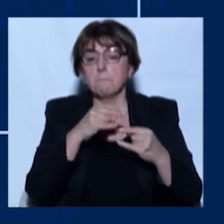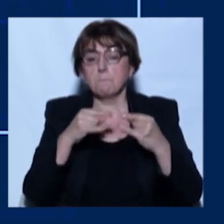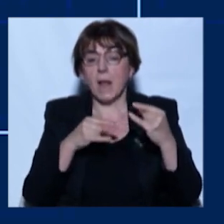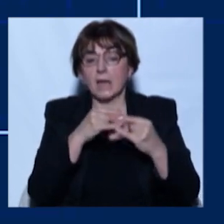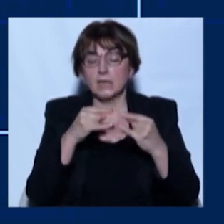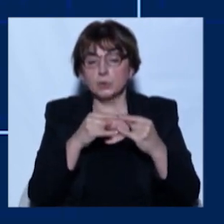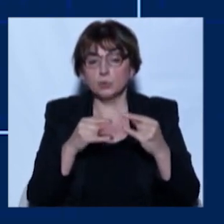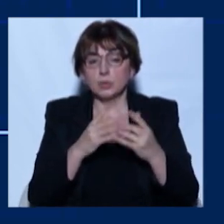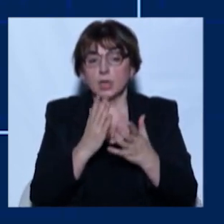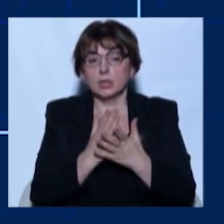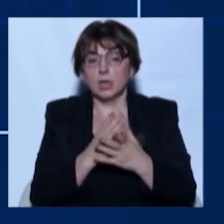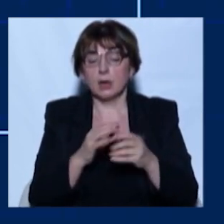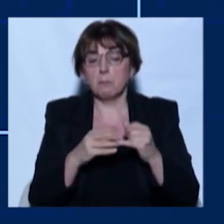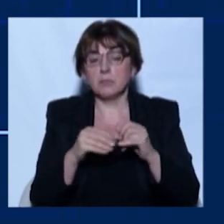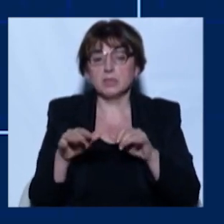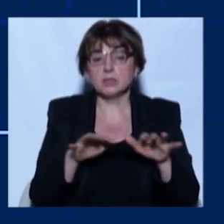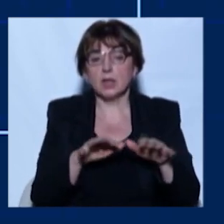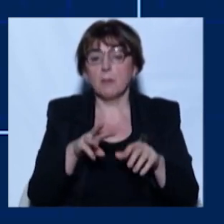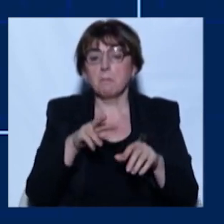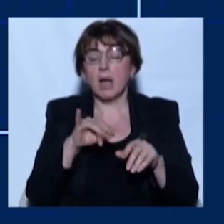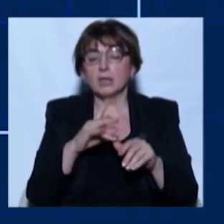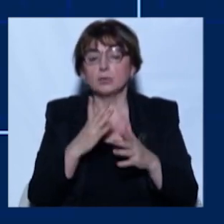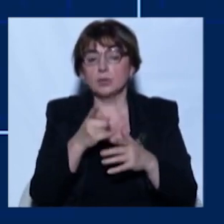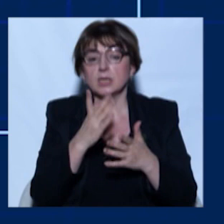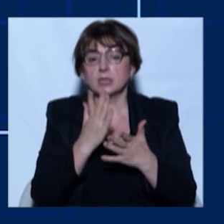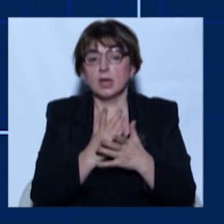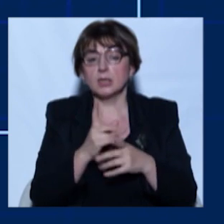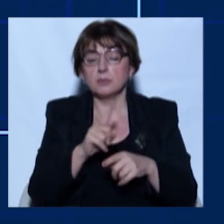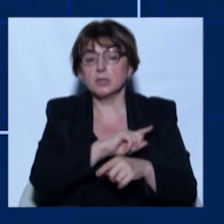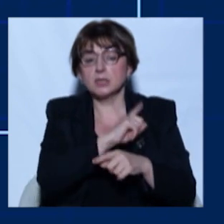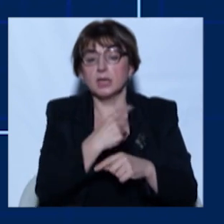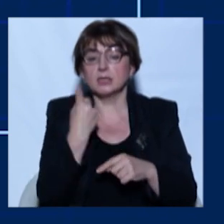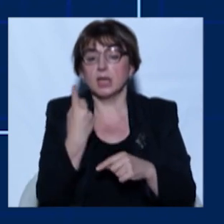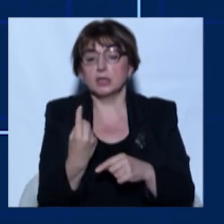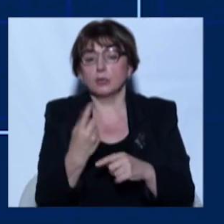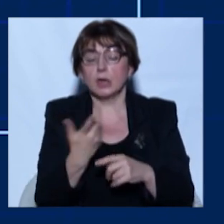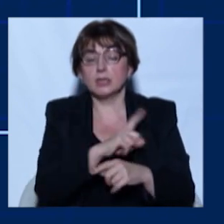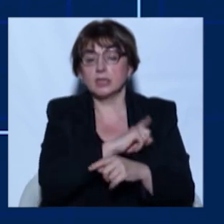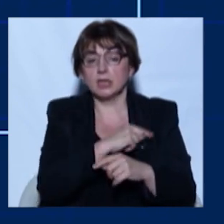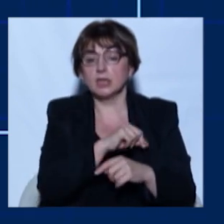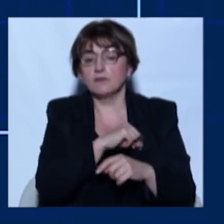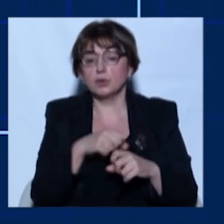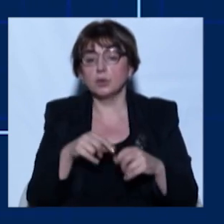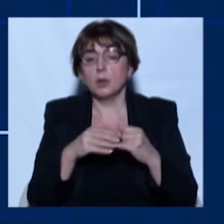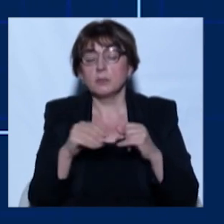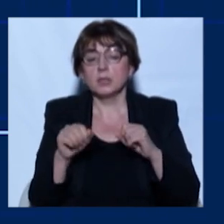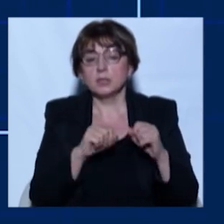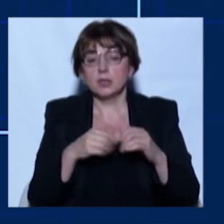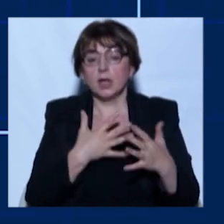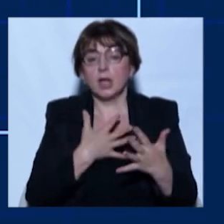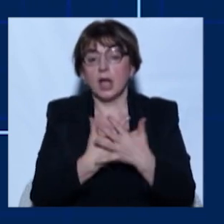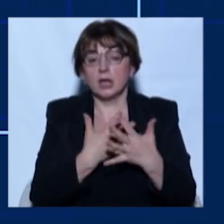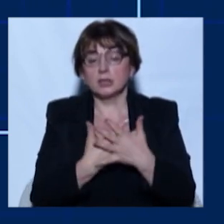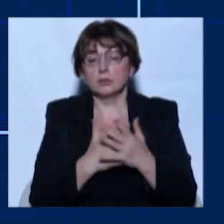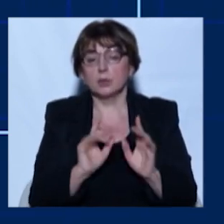მაგნიტუდიანია მიწისძვრა. მაგნიტუდა ეს არის იმ ძალის ერთეული, რა ძალითაც მიწისძვრა